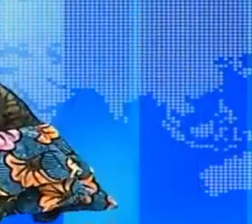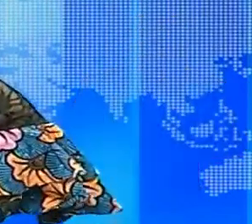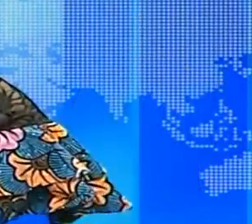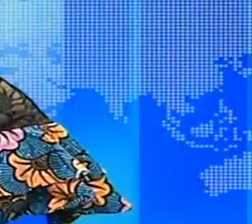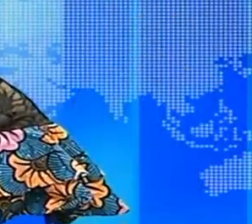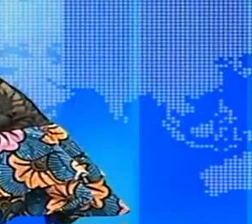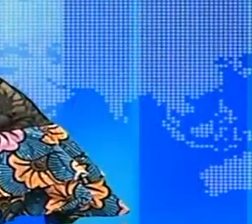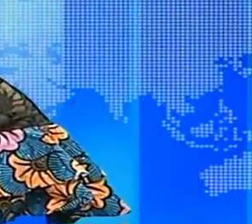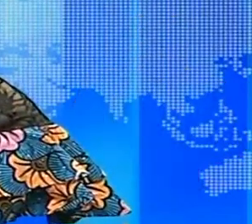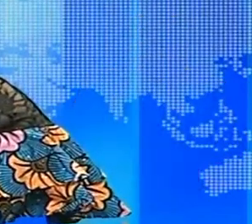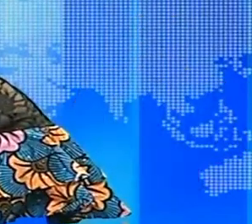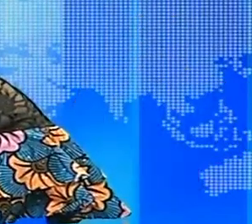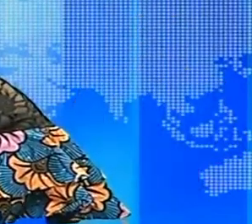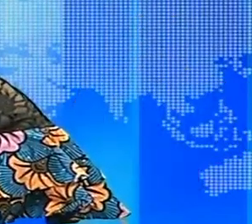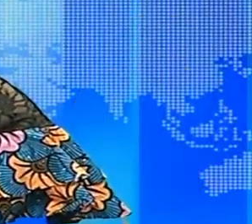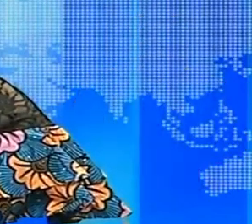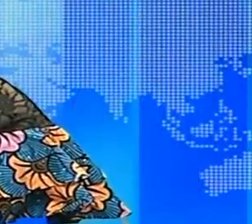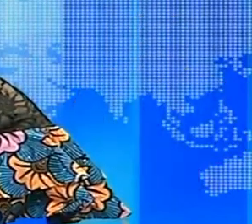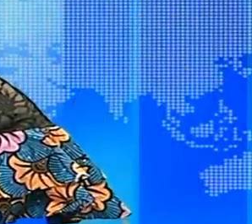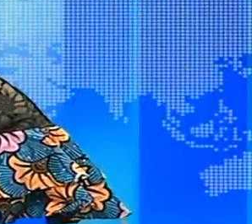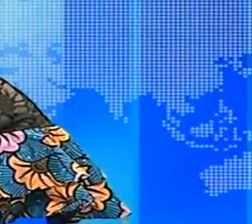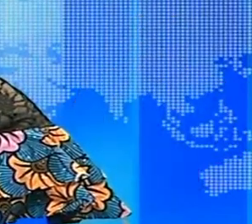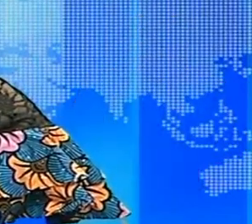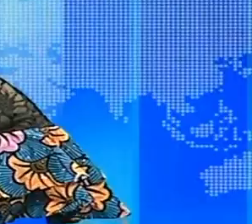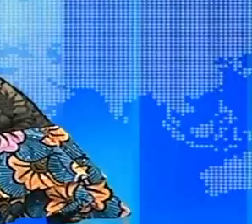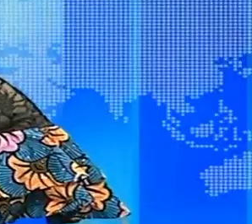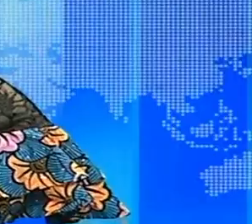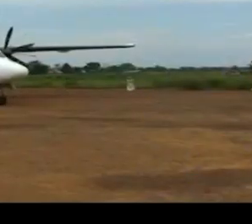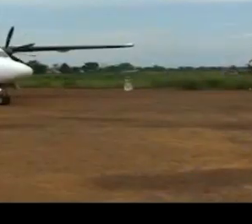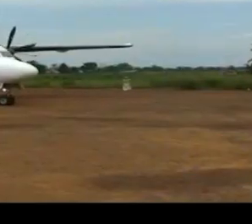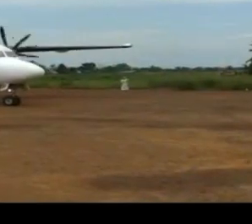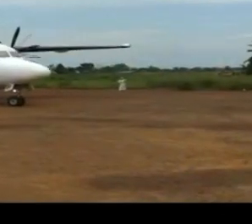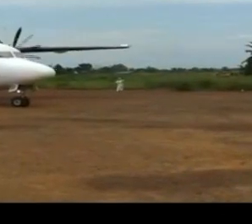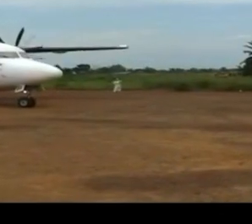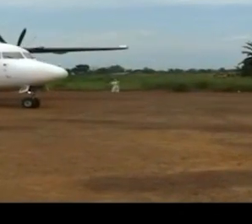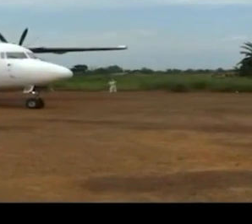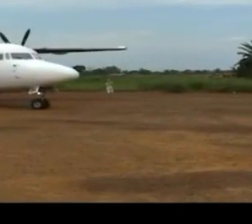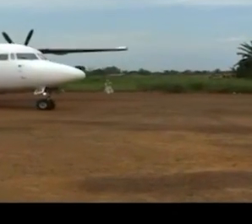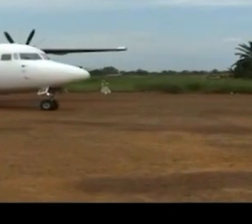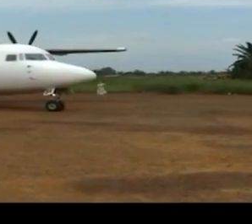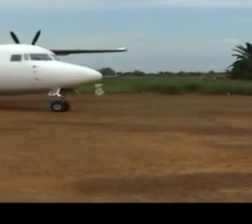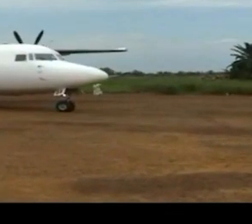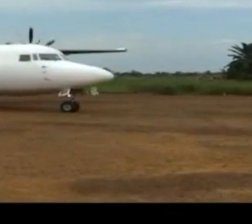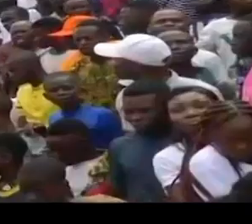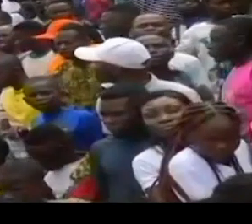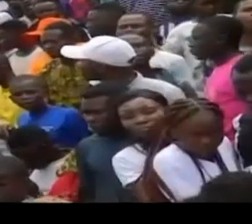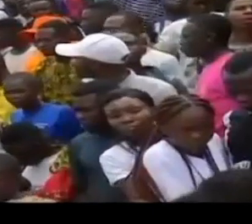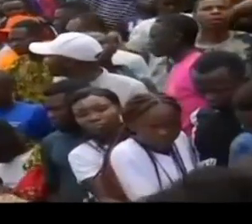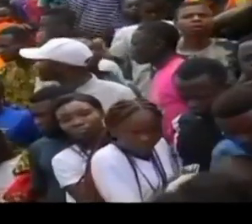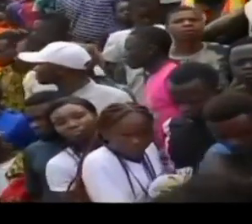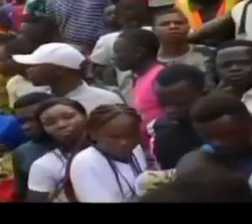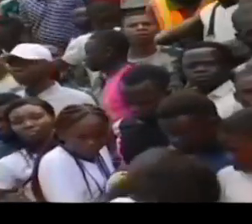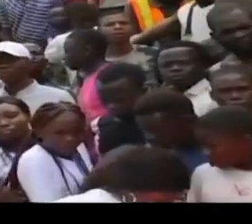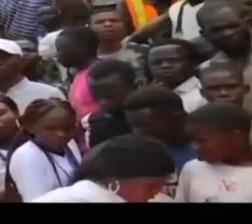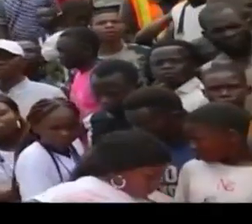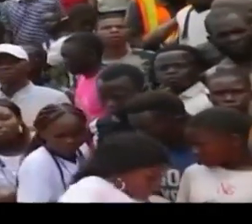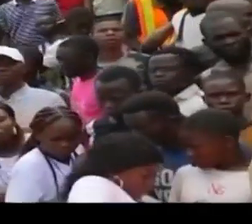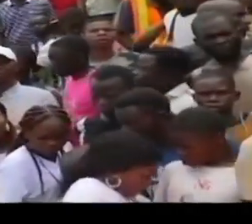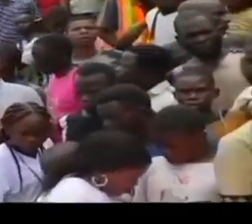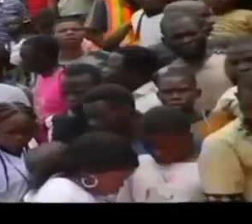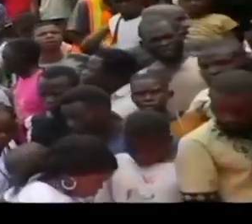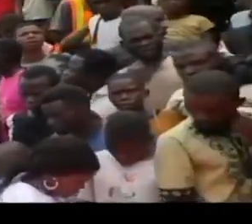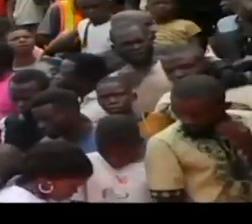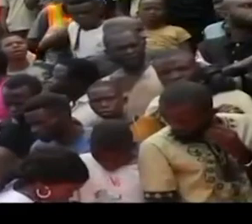Pati Tondangou, Marcel Moubenga et bienvenue Lusala. Les deux escales des passages